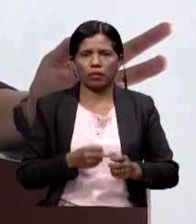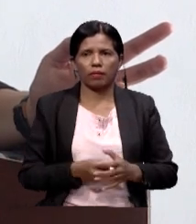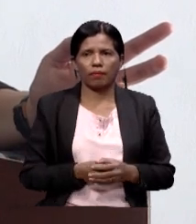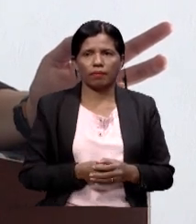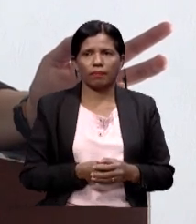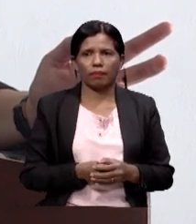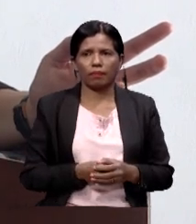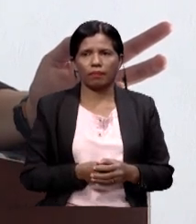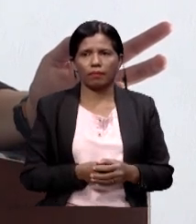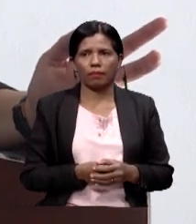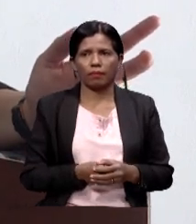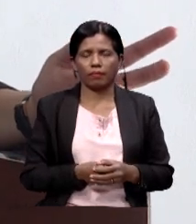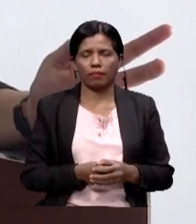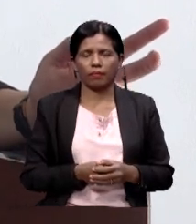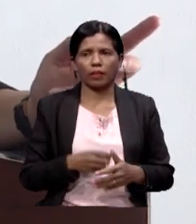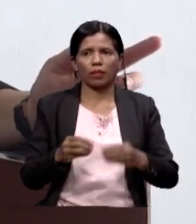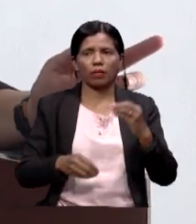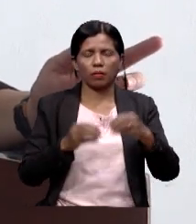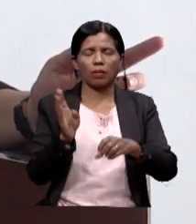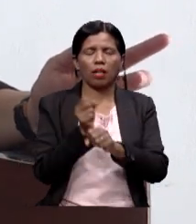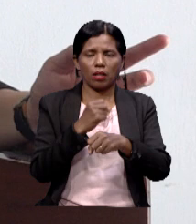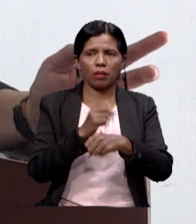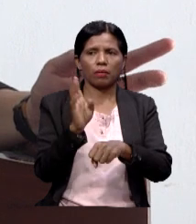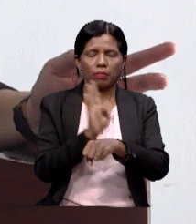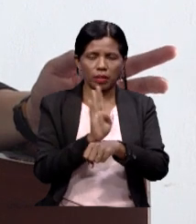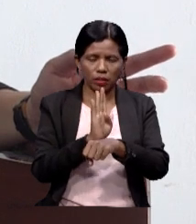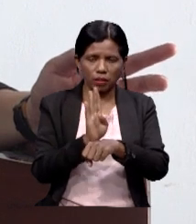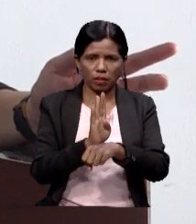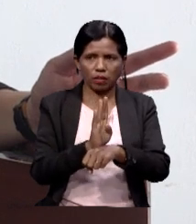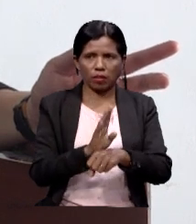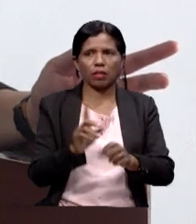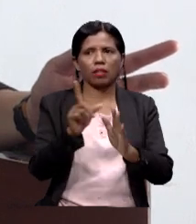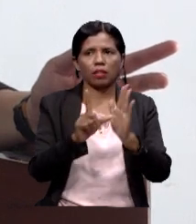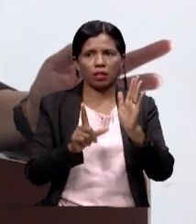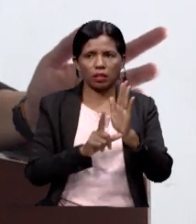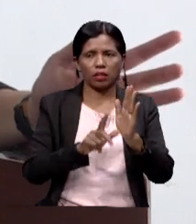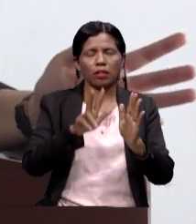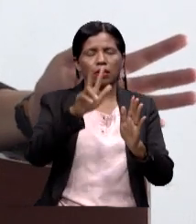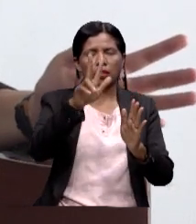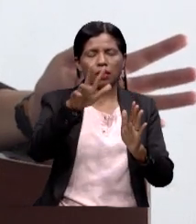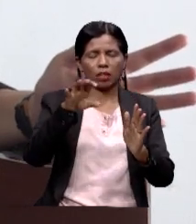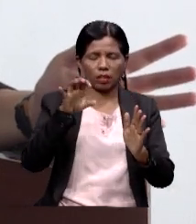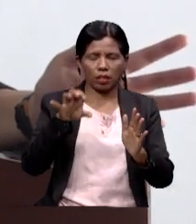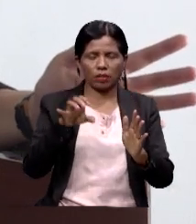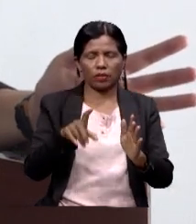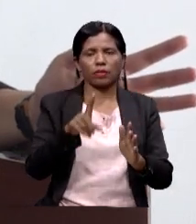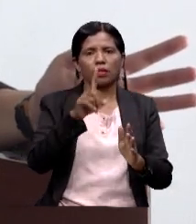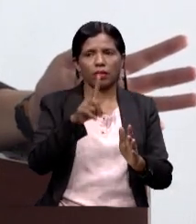ba sabe, ba business nia, nem se ia. Listas atustolo ida racing. Haula vel explica ida,